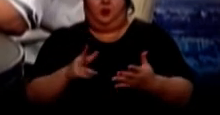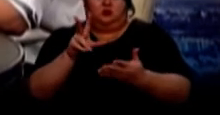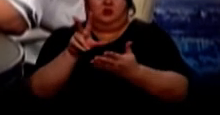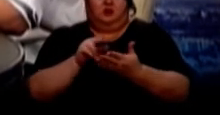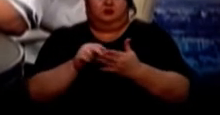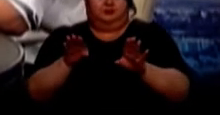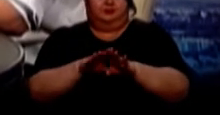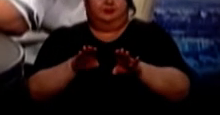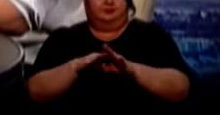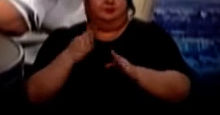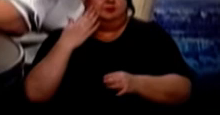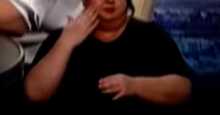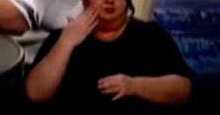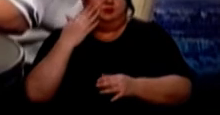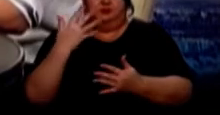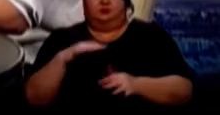цих знань